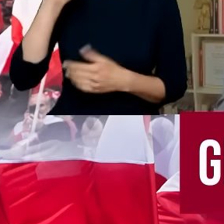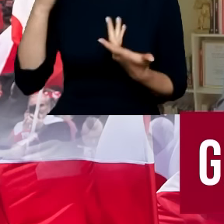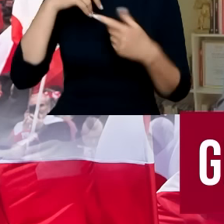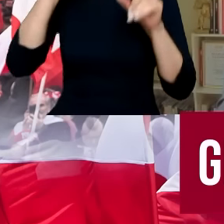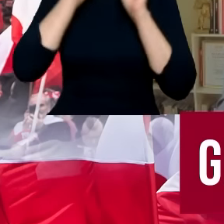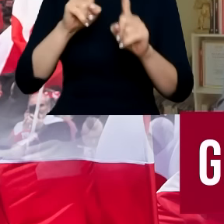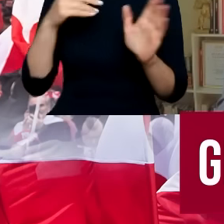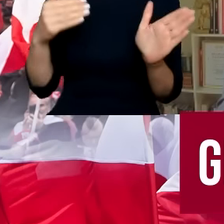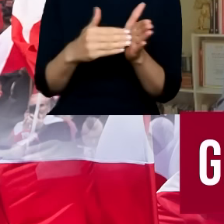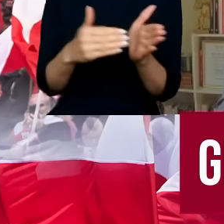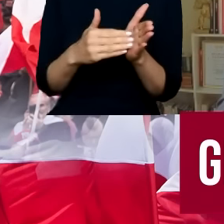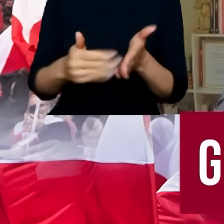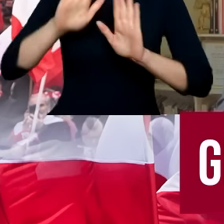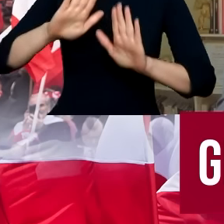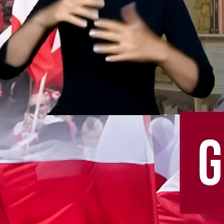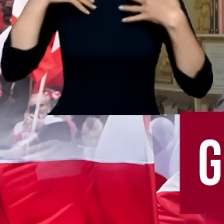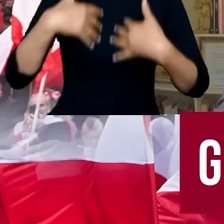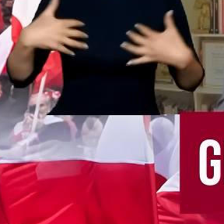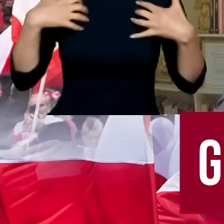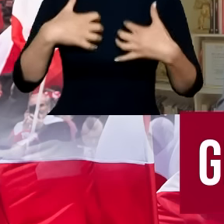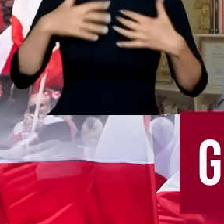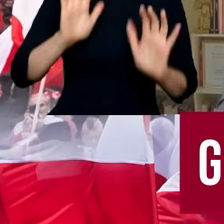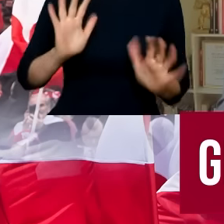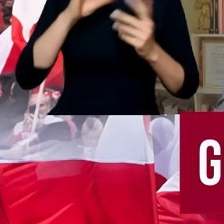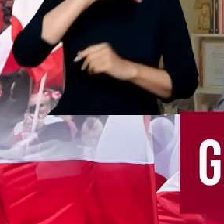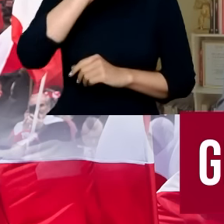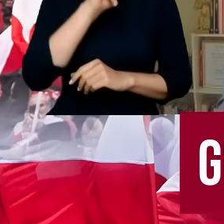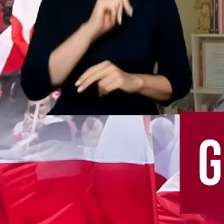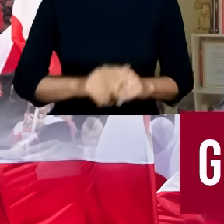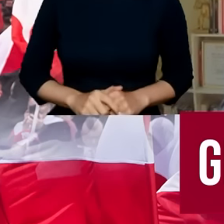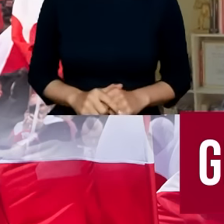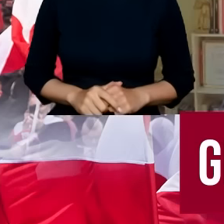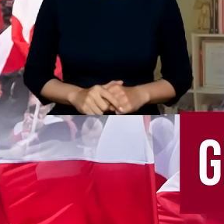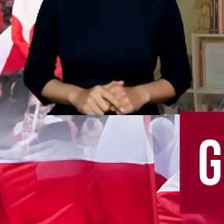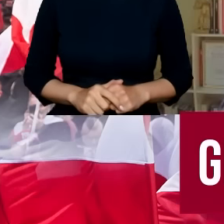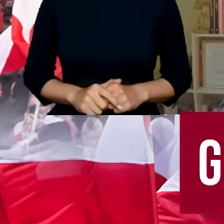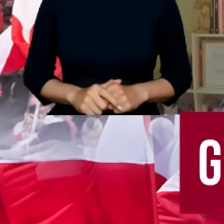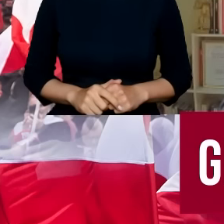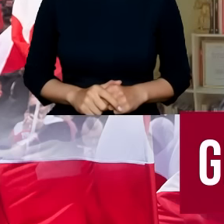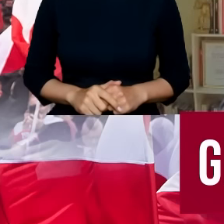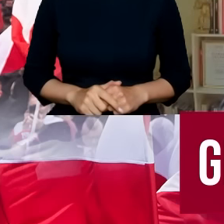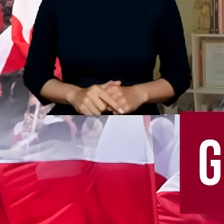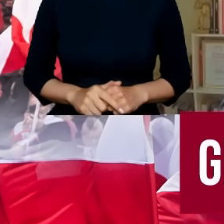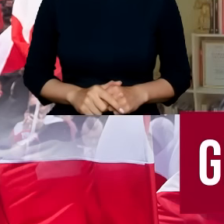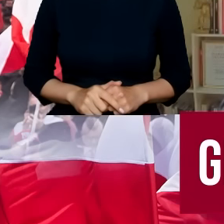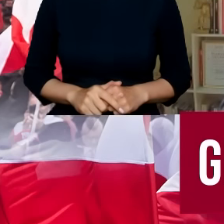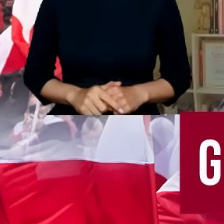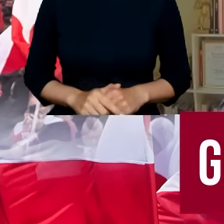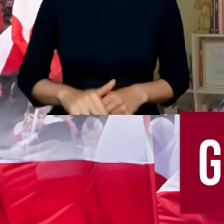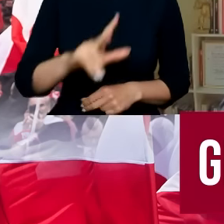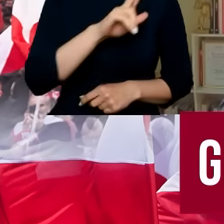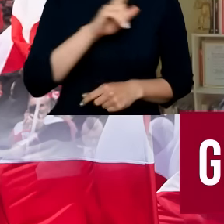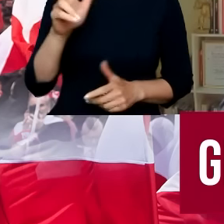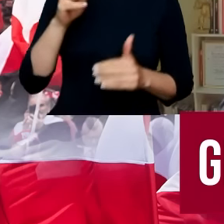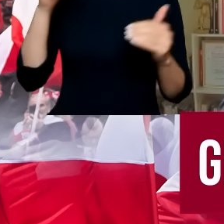trzeba chronić przyrodę i żeby było ładnie natomiast i to każdy może się z tym